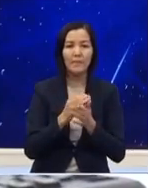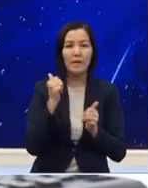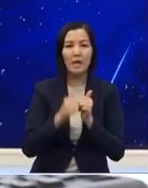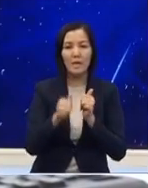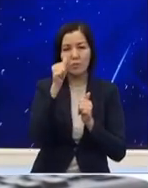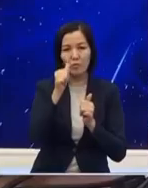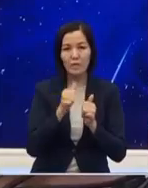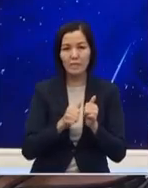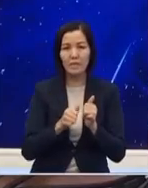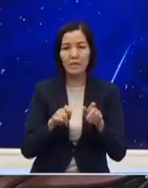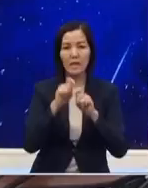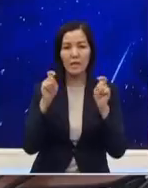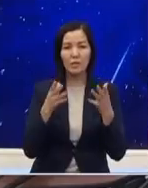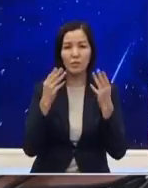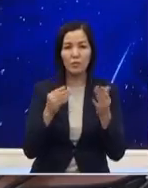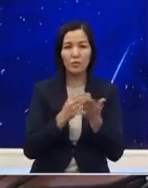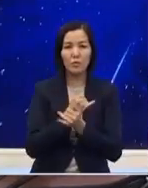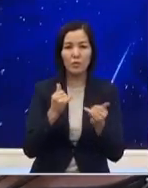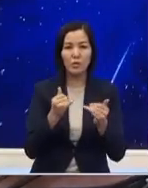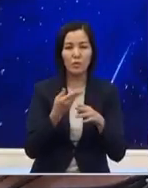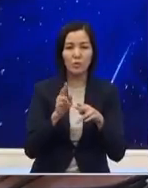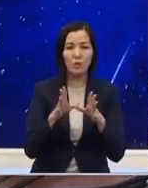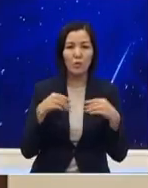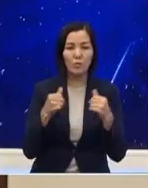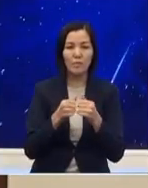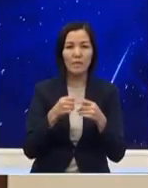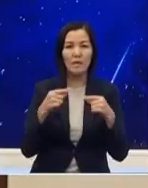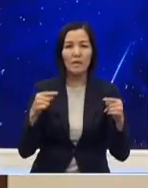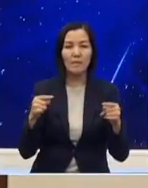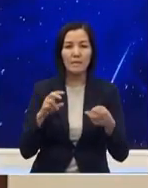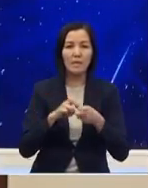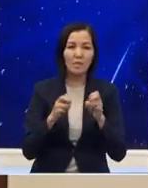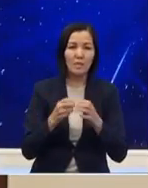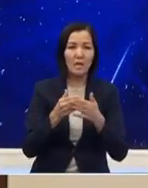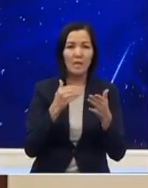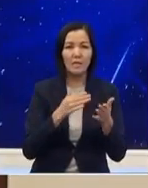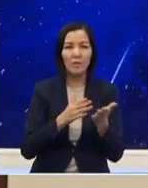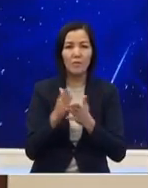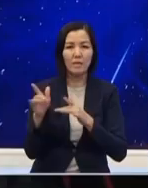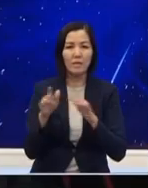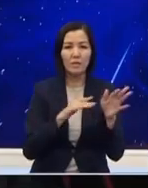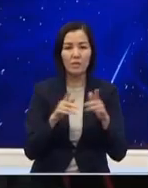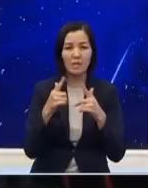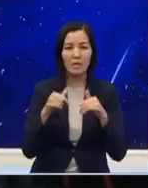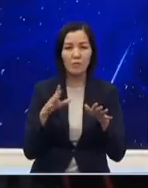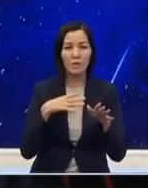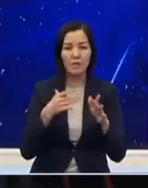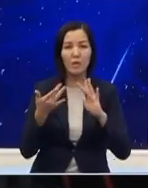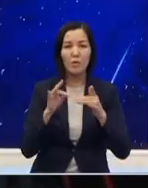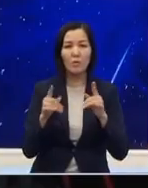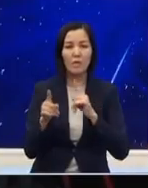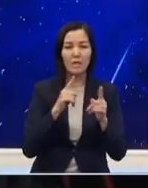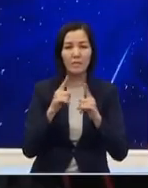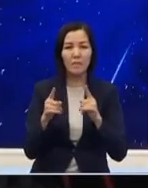Олар 90 сайын ашық есік күндерін өткізеді, сондай-ақ отбасылық және де басқа да жанжалдардың алдын алуға бағытталған түрлі іс-шаралар